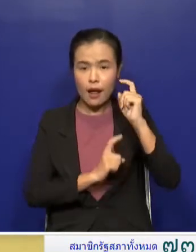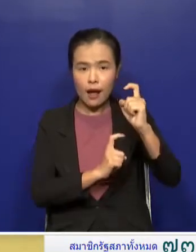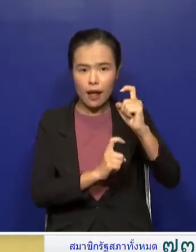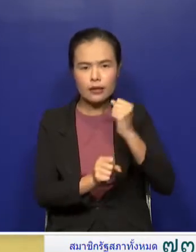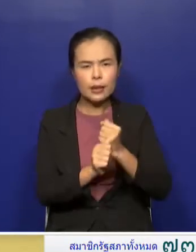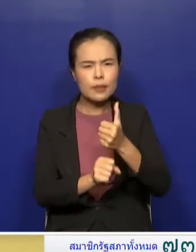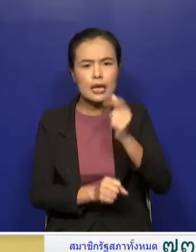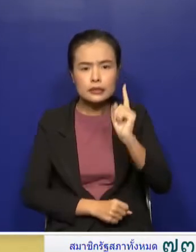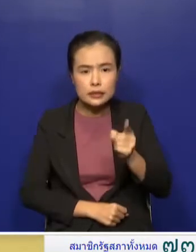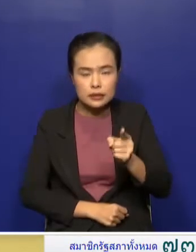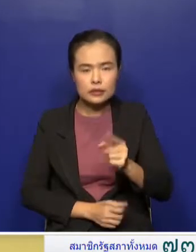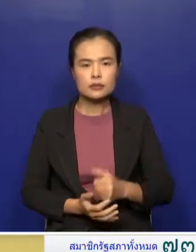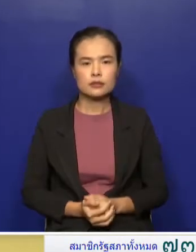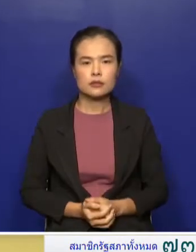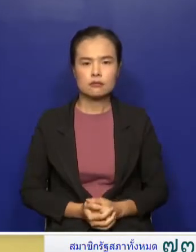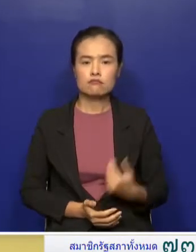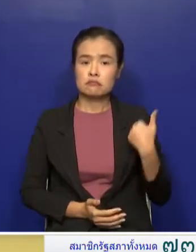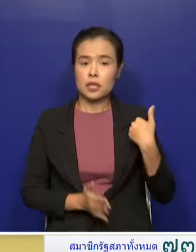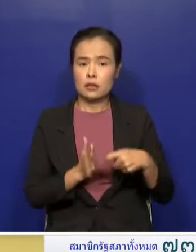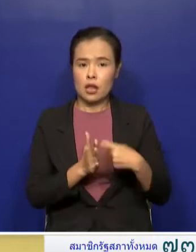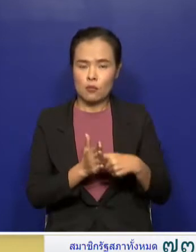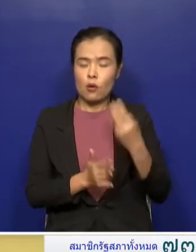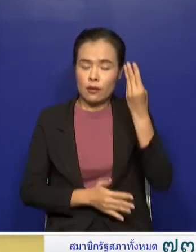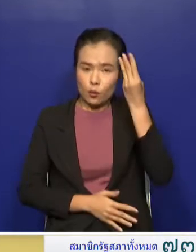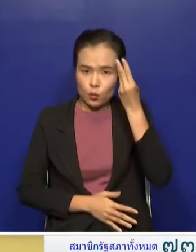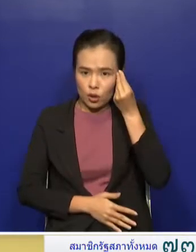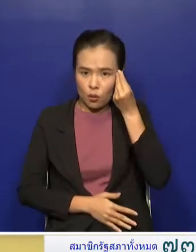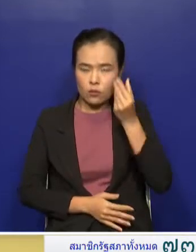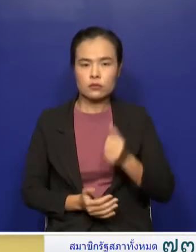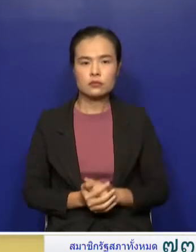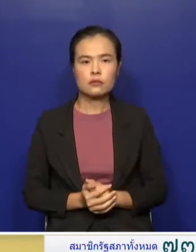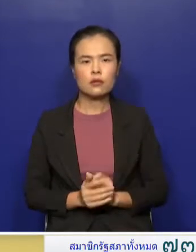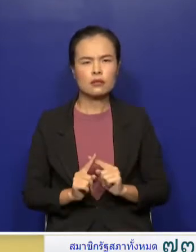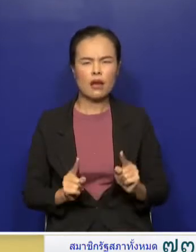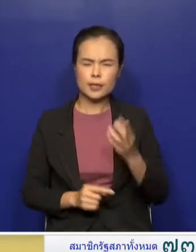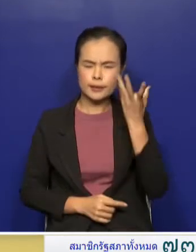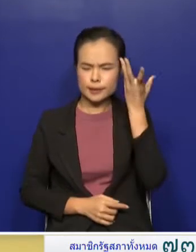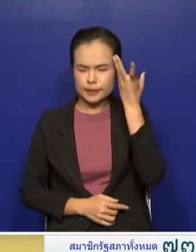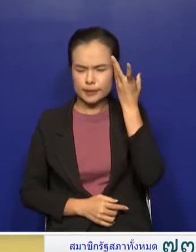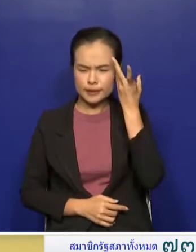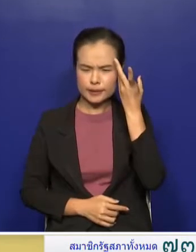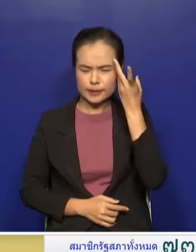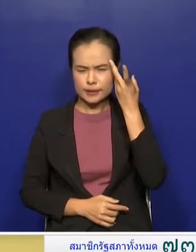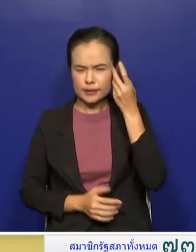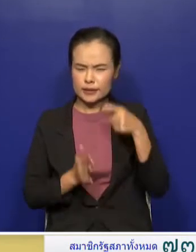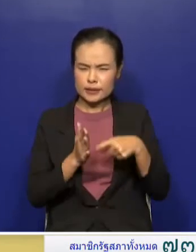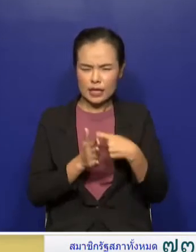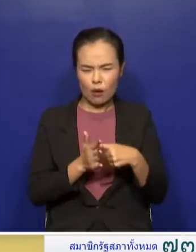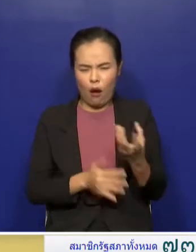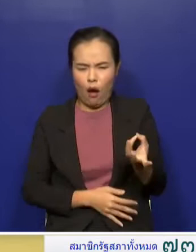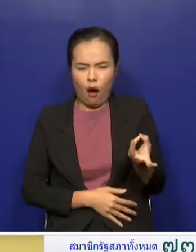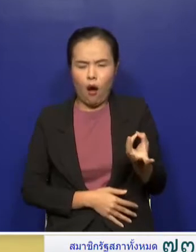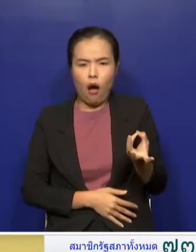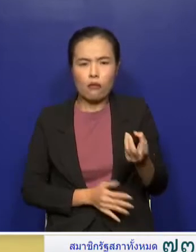เกิดจริงๆเนี่ยมันก็มีเหตุผลต้องที่ตกครับมีแต่ถ้าวิตกบนเหตุผลที่มันบางเบา